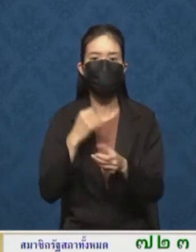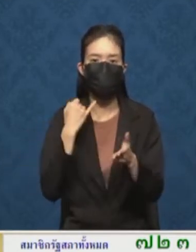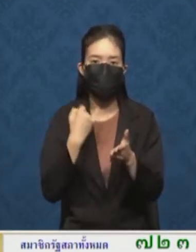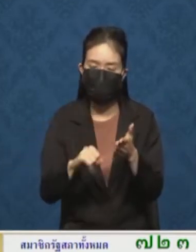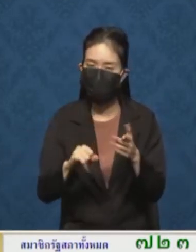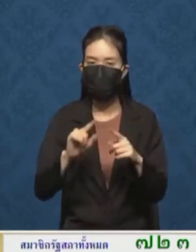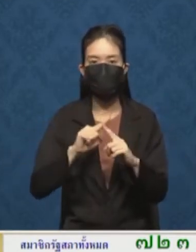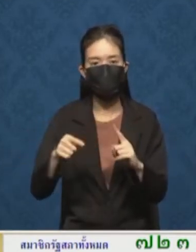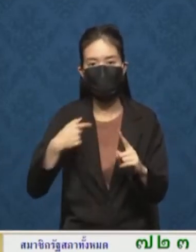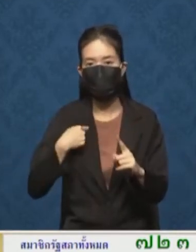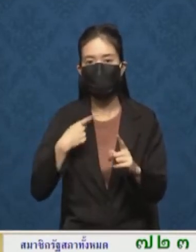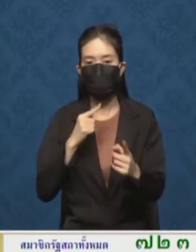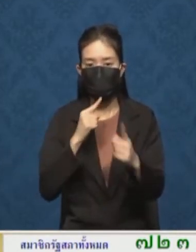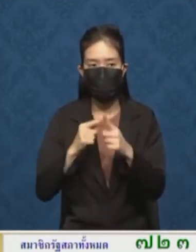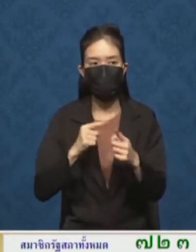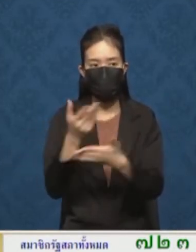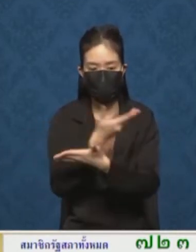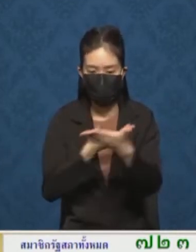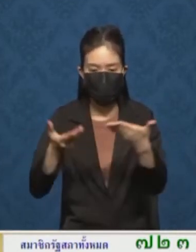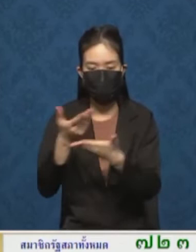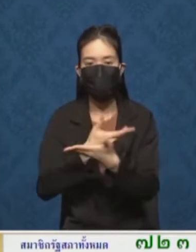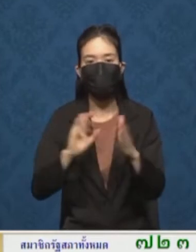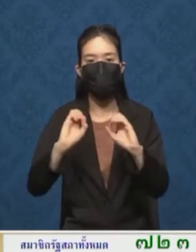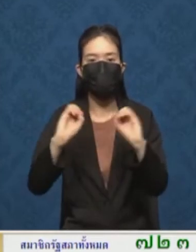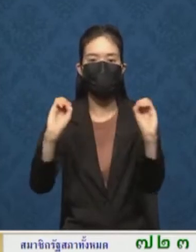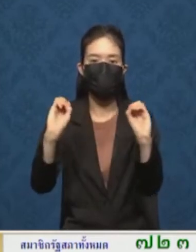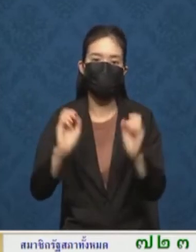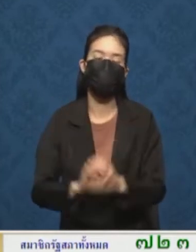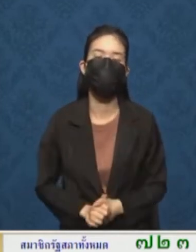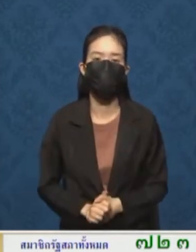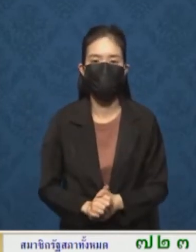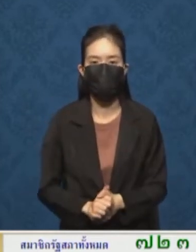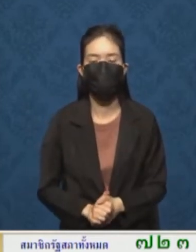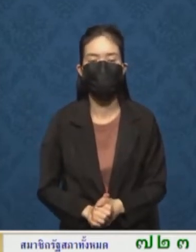Diesengไม่ให้ช Diesengัด แล้วก็บอกว่า